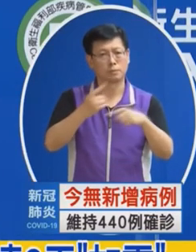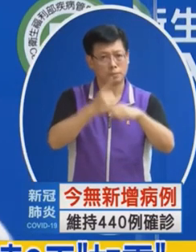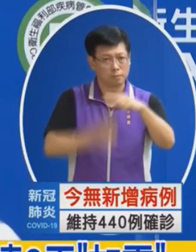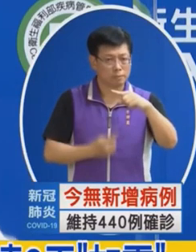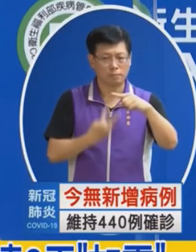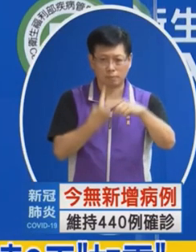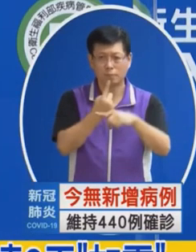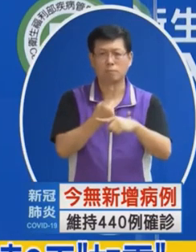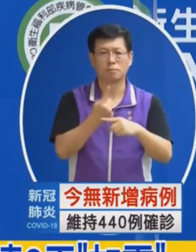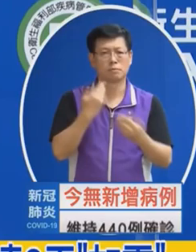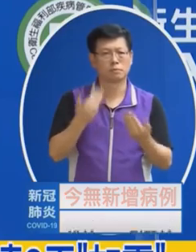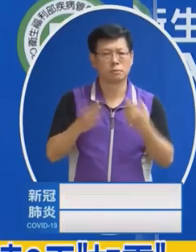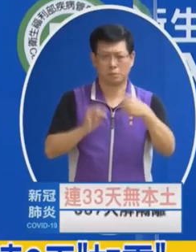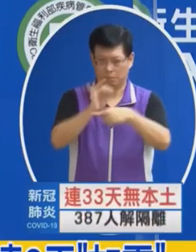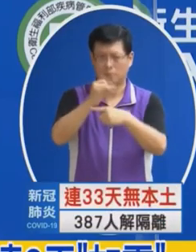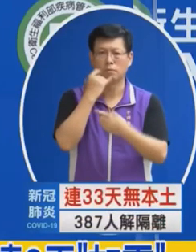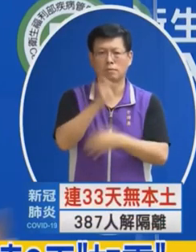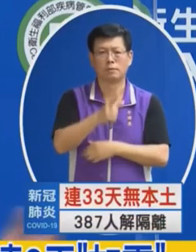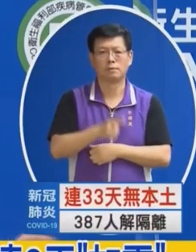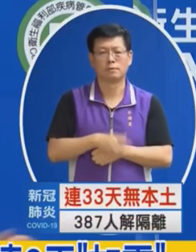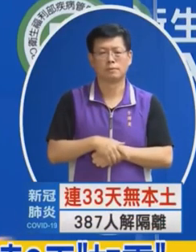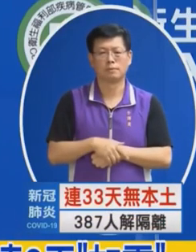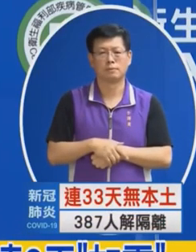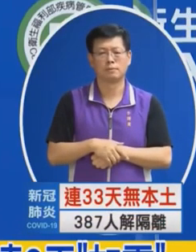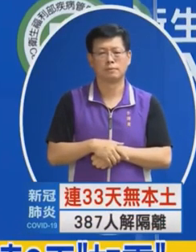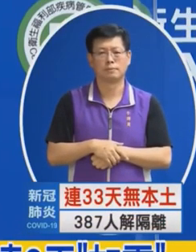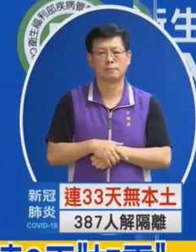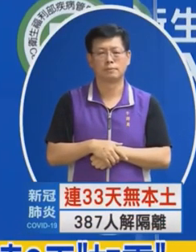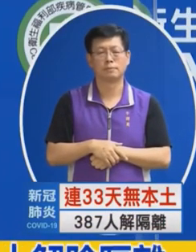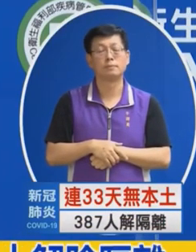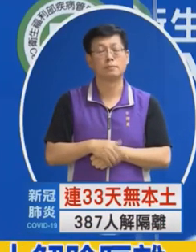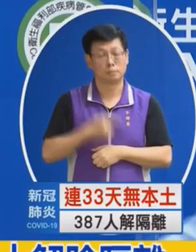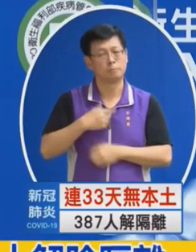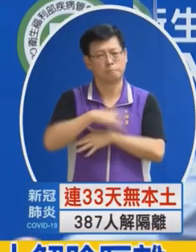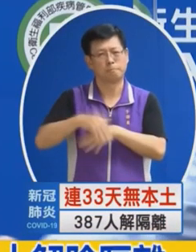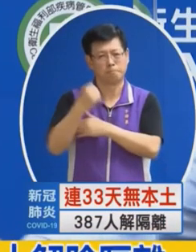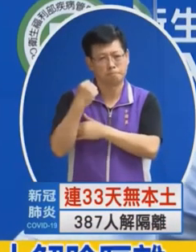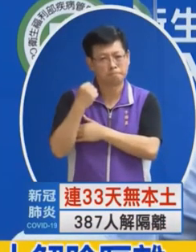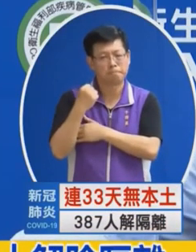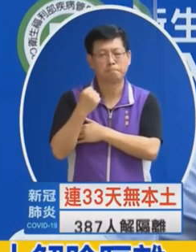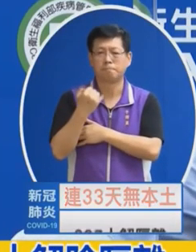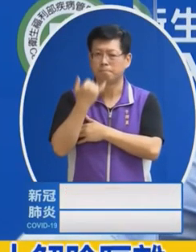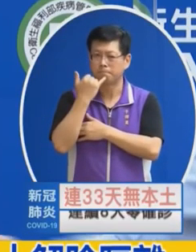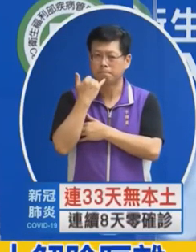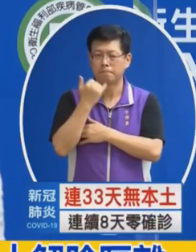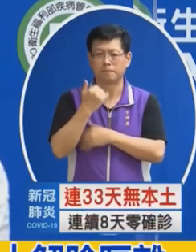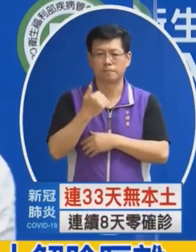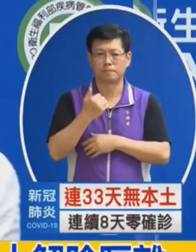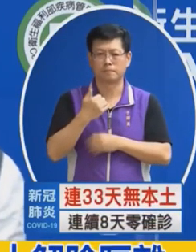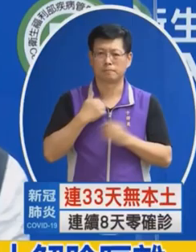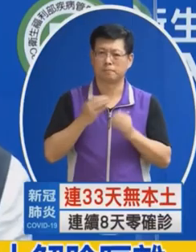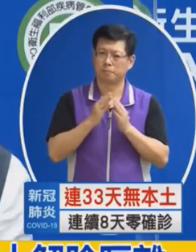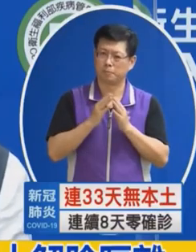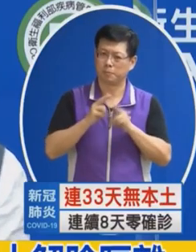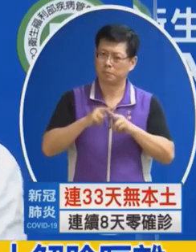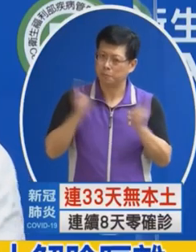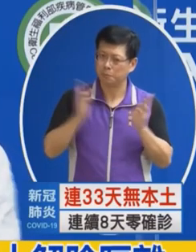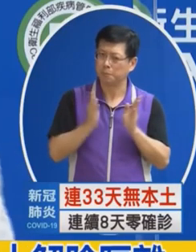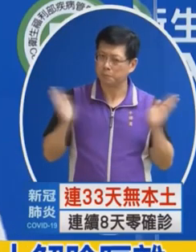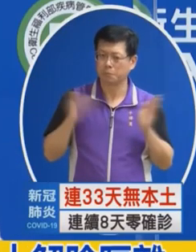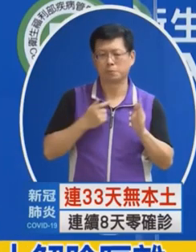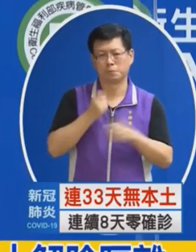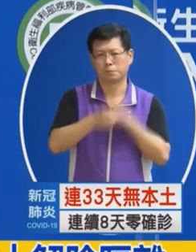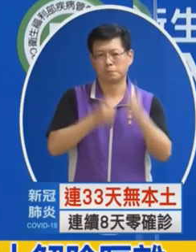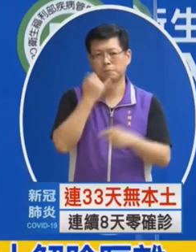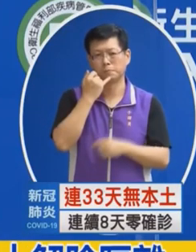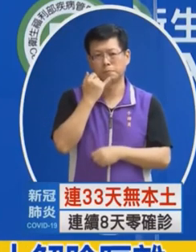那涵盖率是几乎100%那是一半的量，所以我们尽量朝向一个更开放的一个路